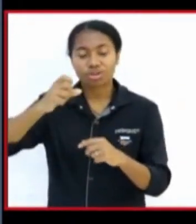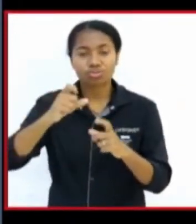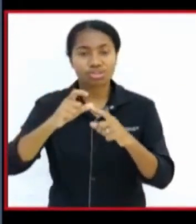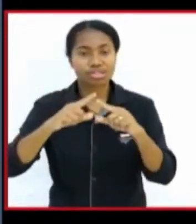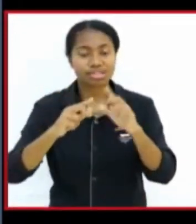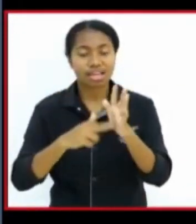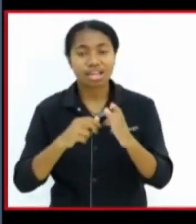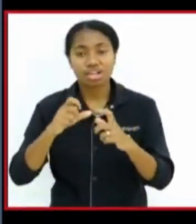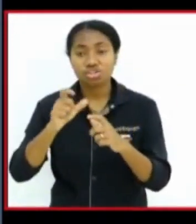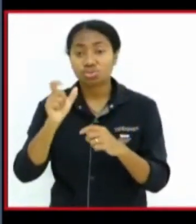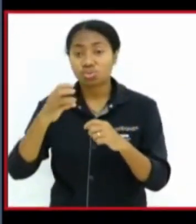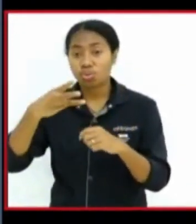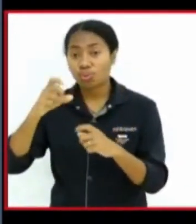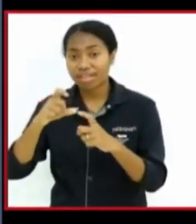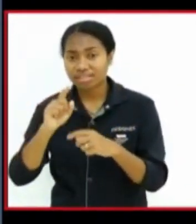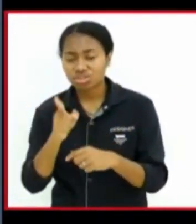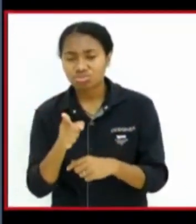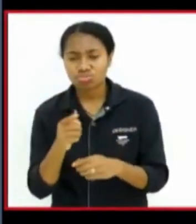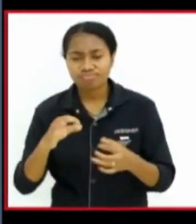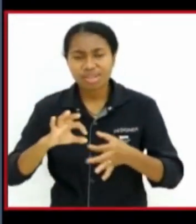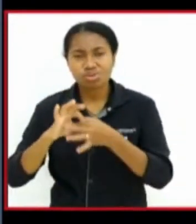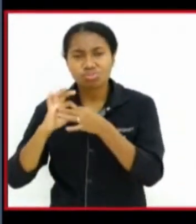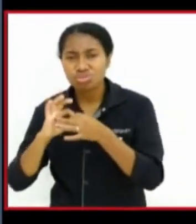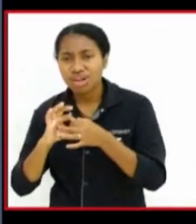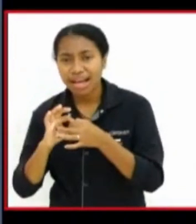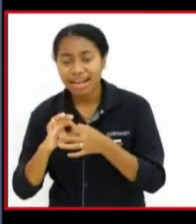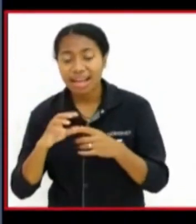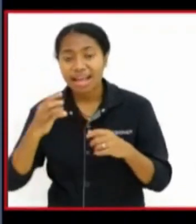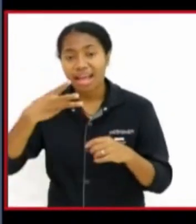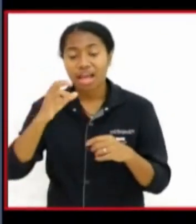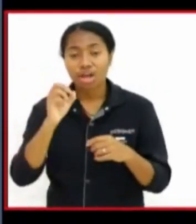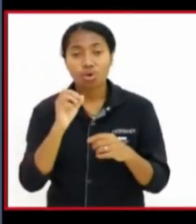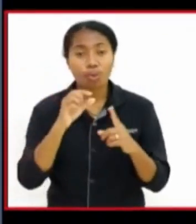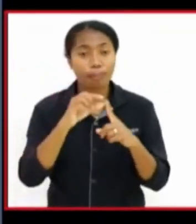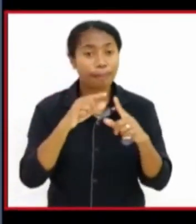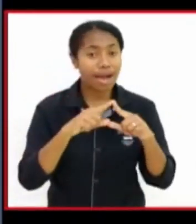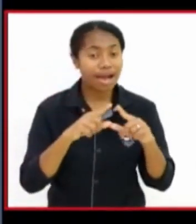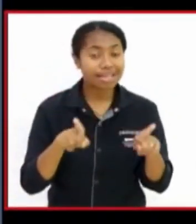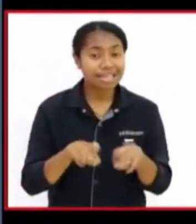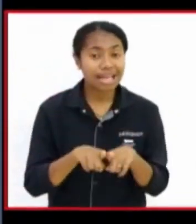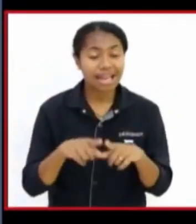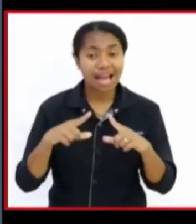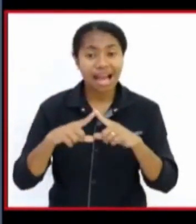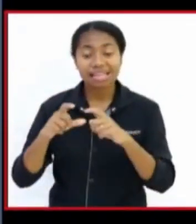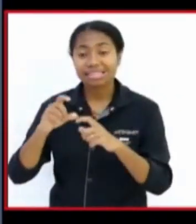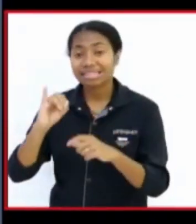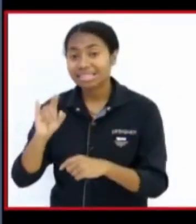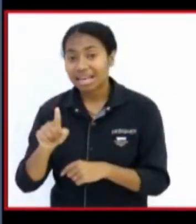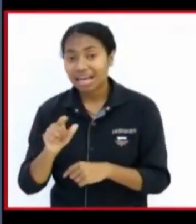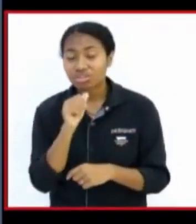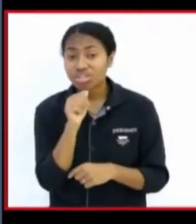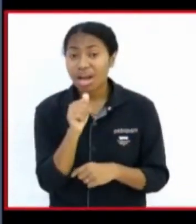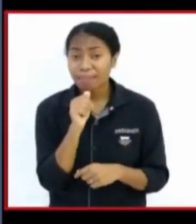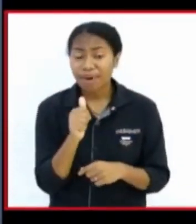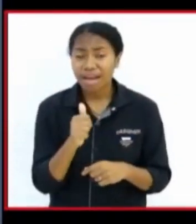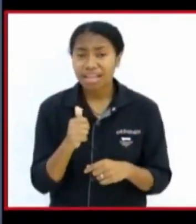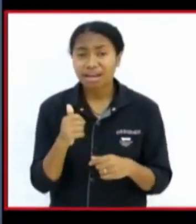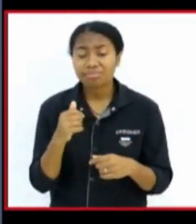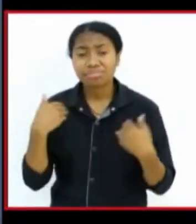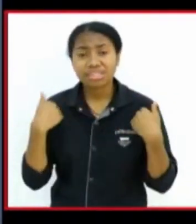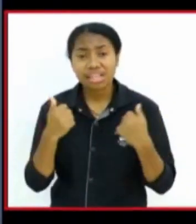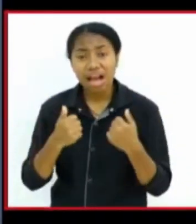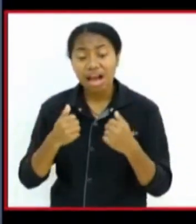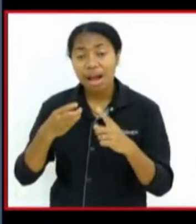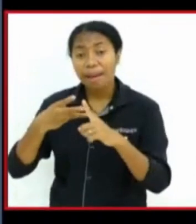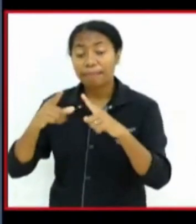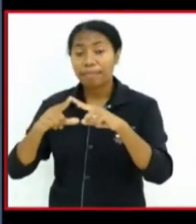dengan Asia Hai segre hemat Karena itulah Nah siapa yang membangun ini dua